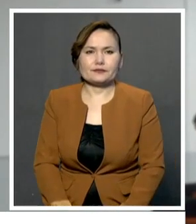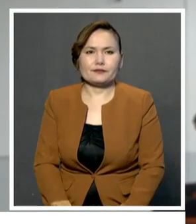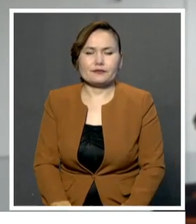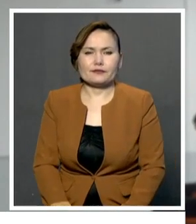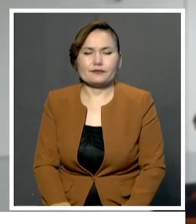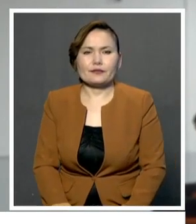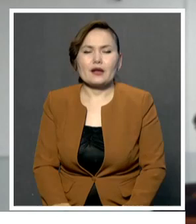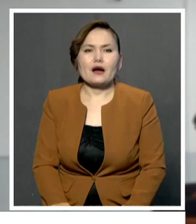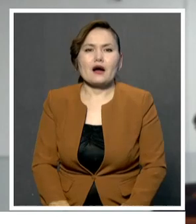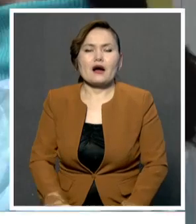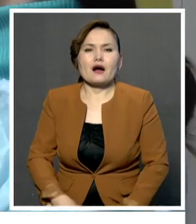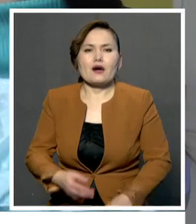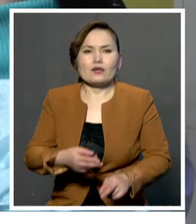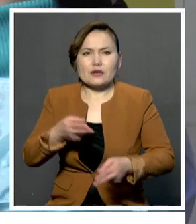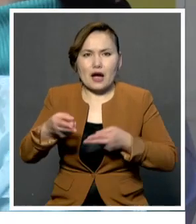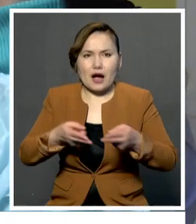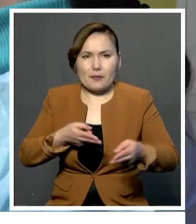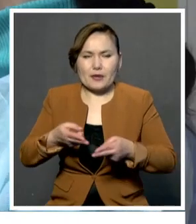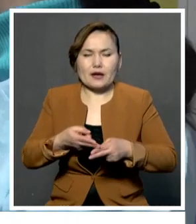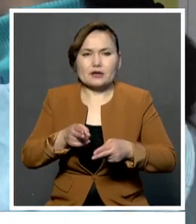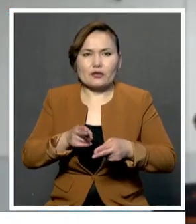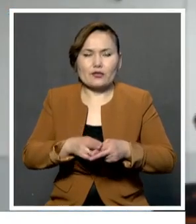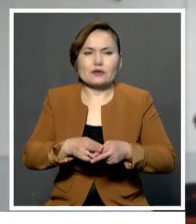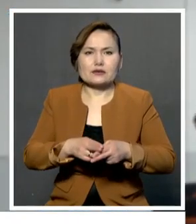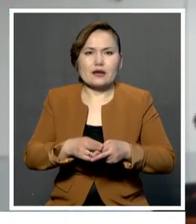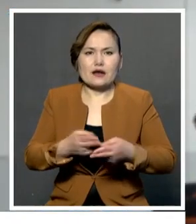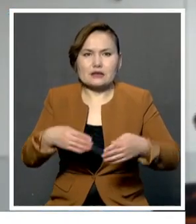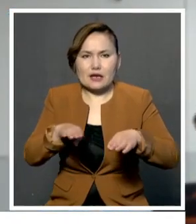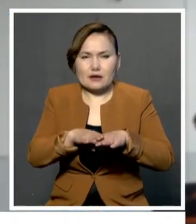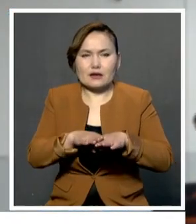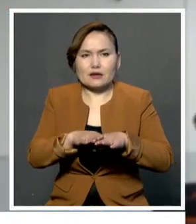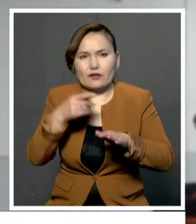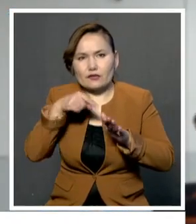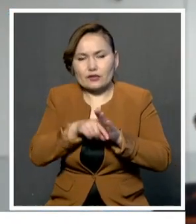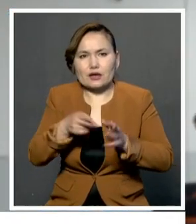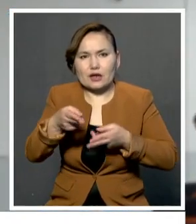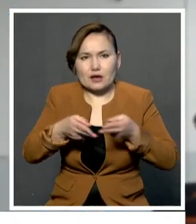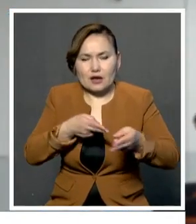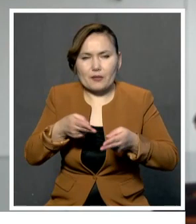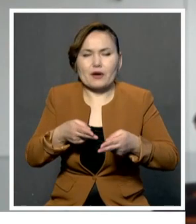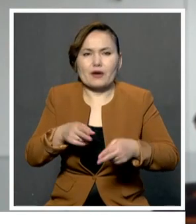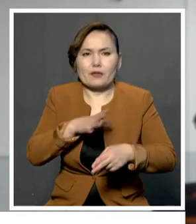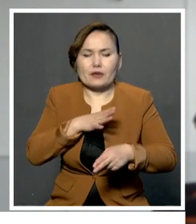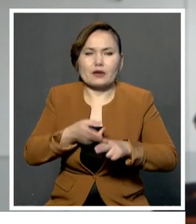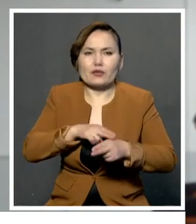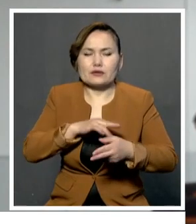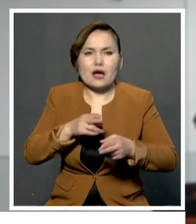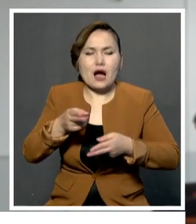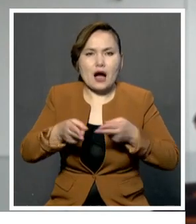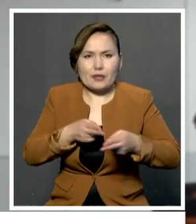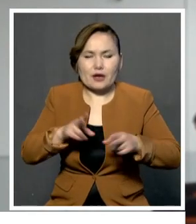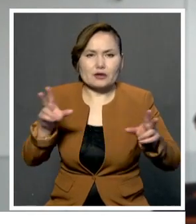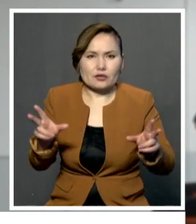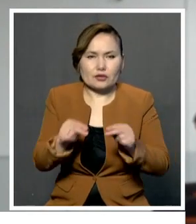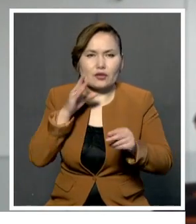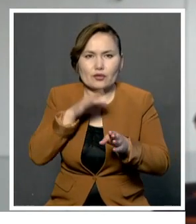жасау операцияны қарсы көрсеткіш болып табылады. Сондықтан осындай жабық жолмен жасалды. Операция аяқ